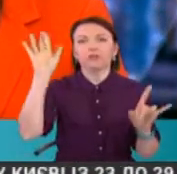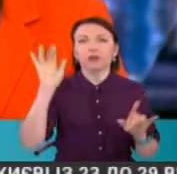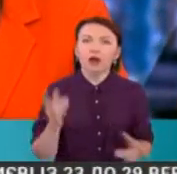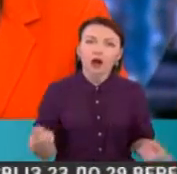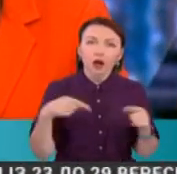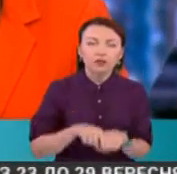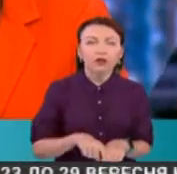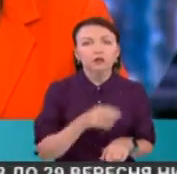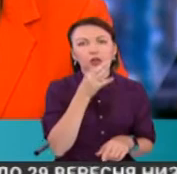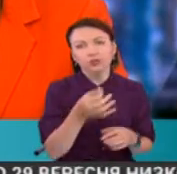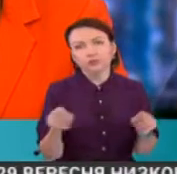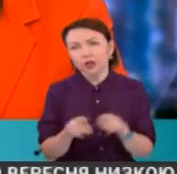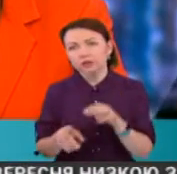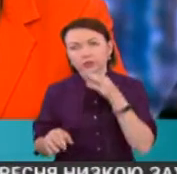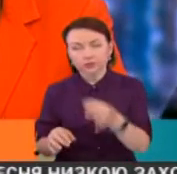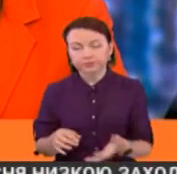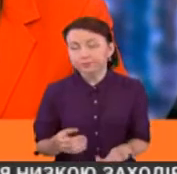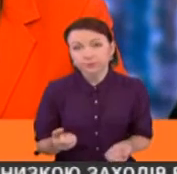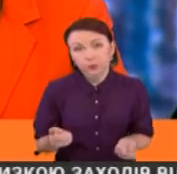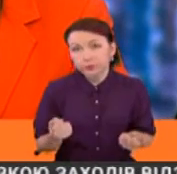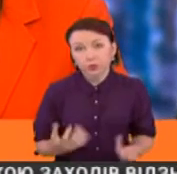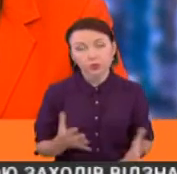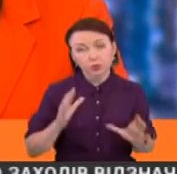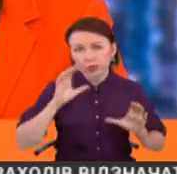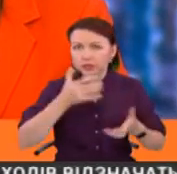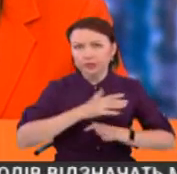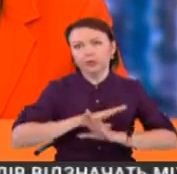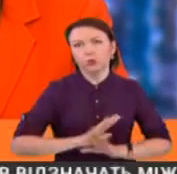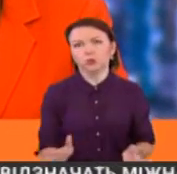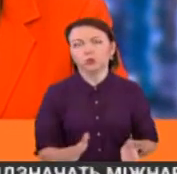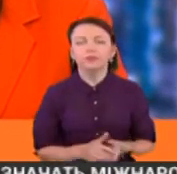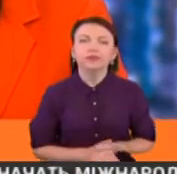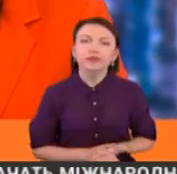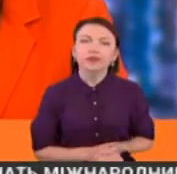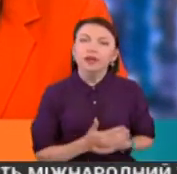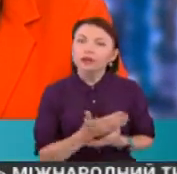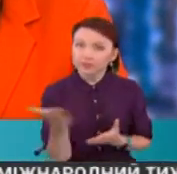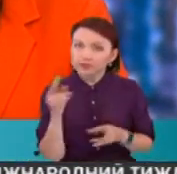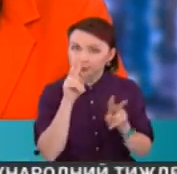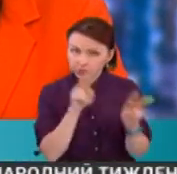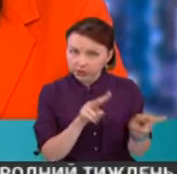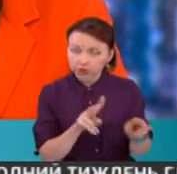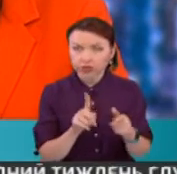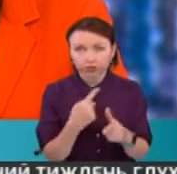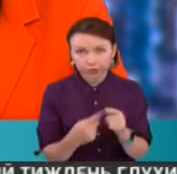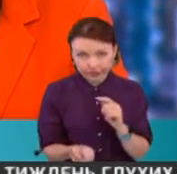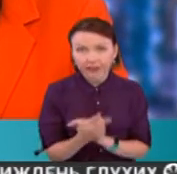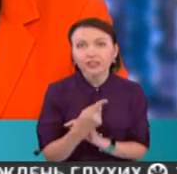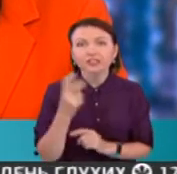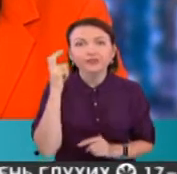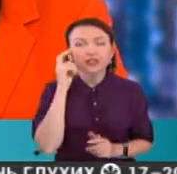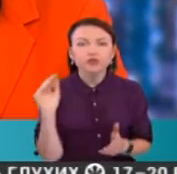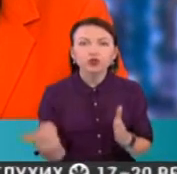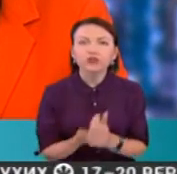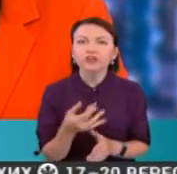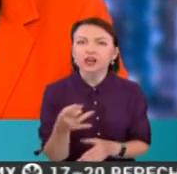а давайте скажемо все. Ну просто несерйозно. За вашими спостереженнями, чи з'являться в Києві нові